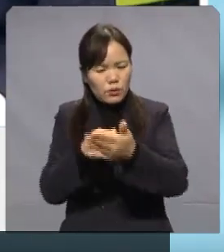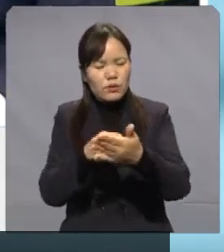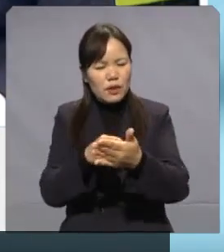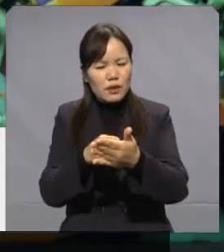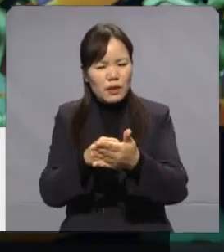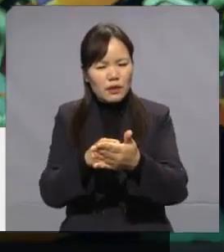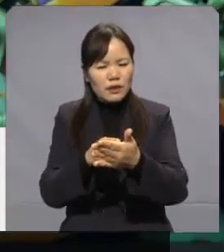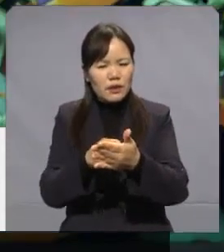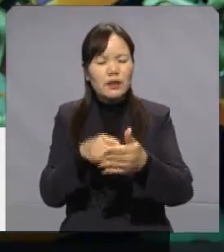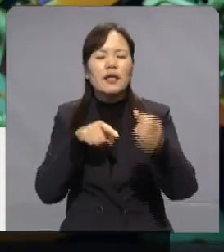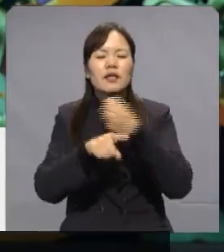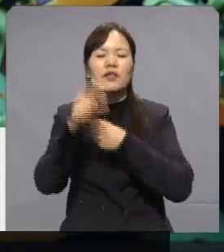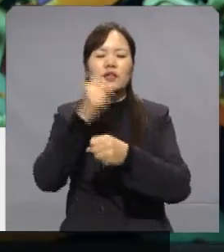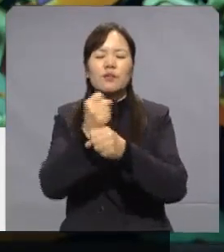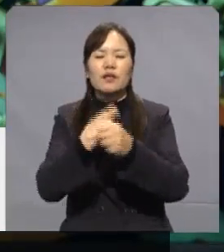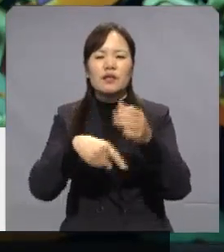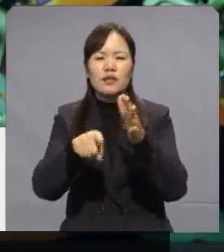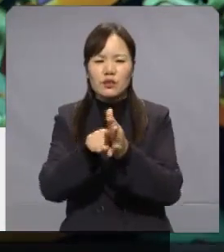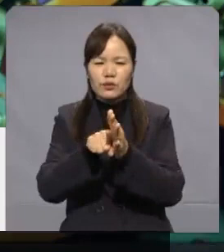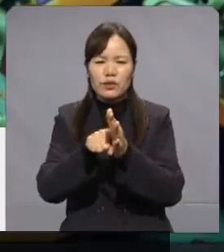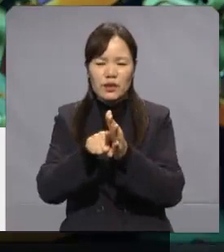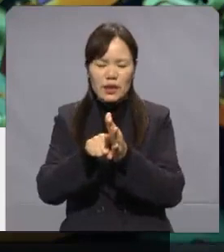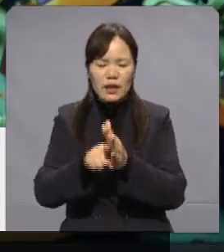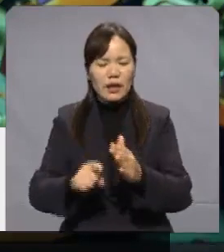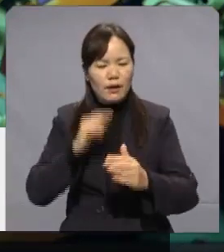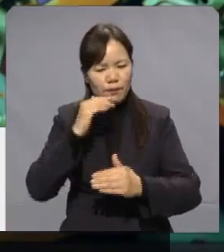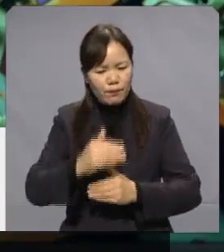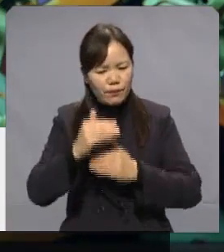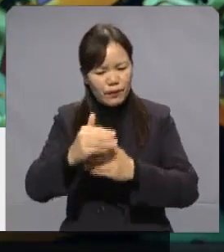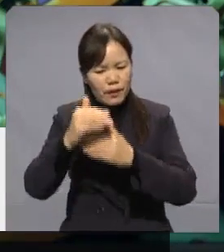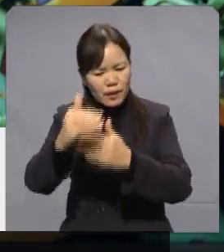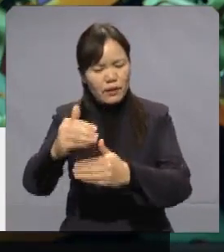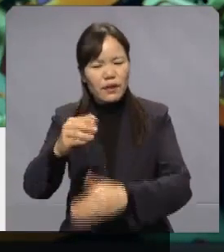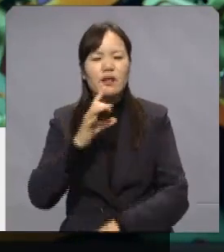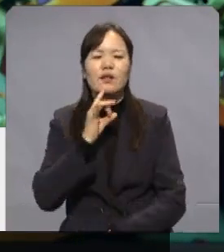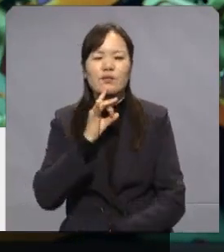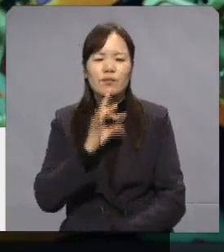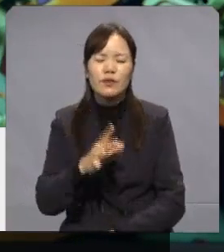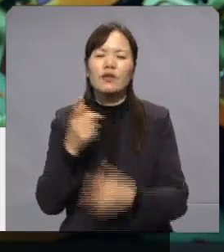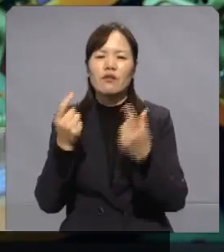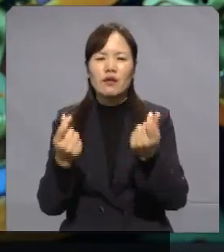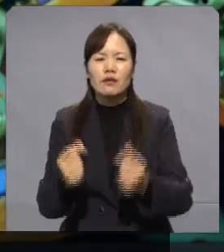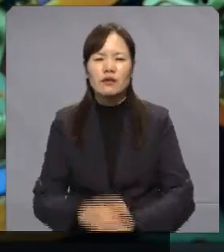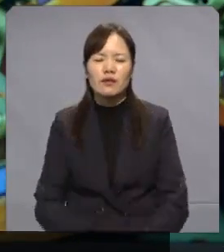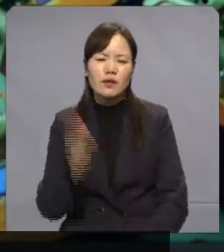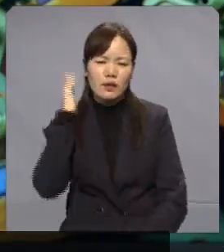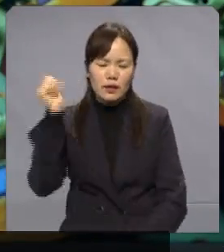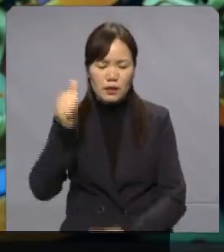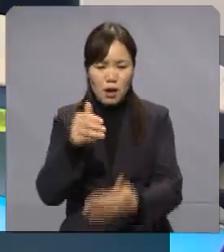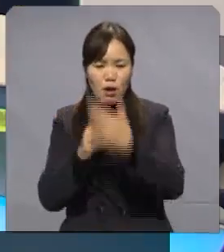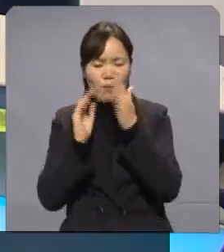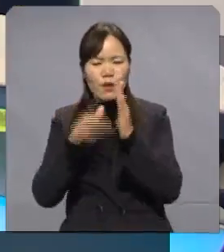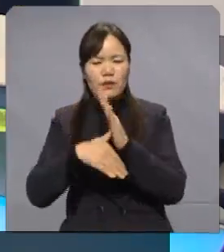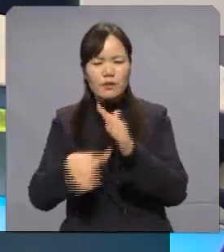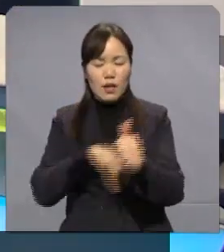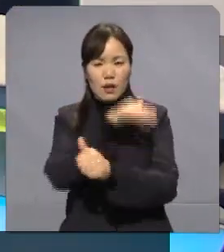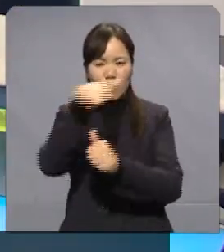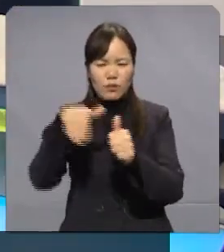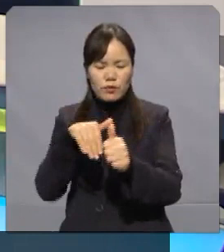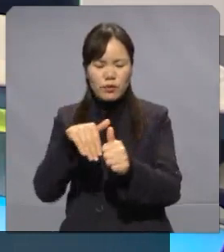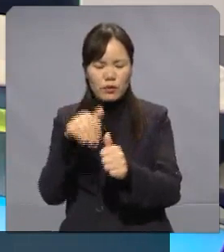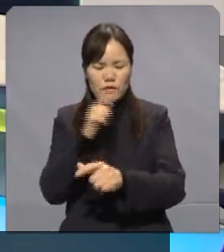명분을 쌓기 위해서 일종의 그 스텝 바이 스텝을 절차를 밟기 시작했다 이렇게 봐야 될것 같습니다. 대통령이 거부했을 때 여론이